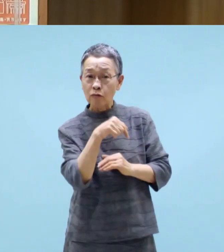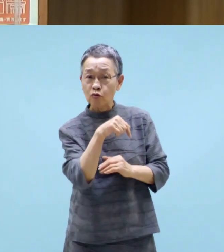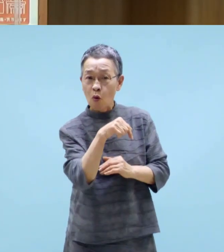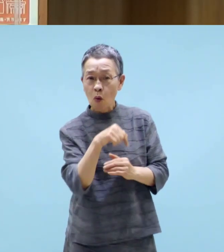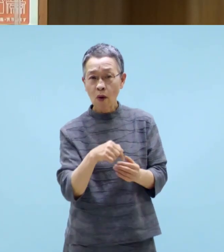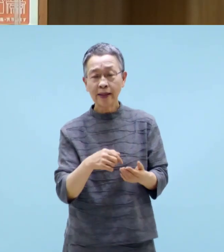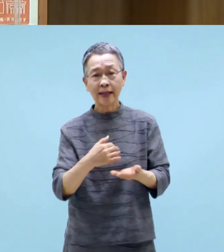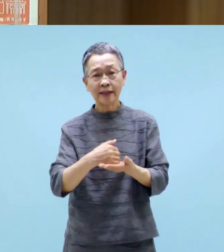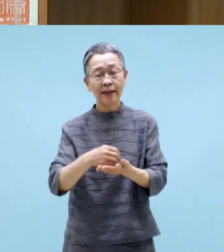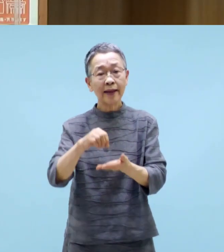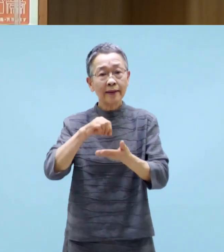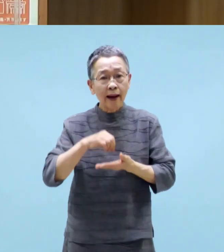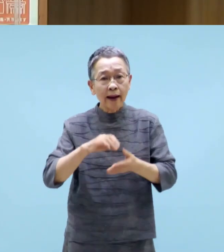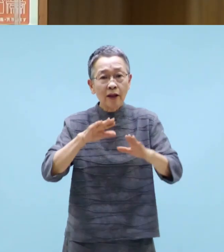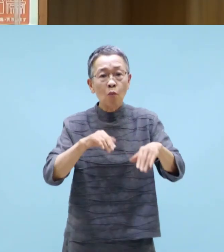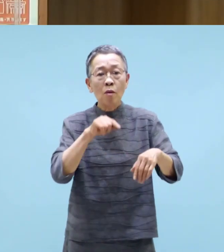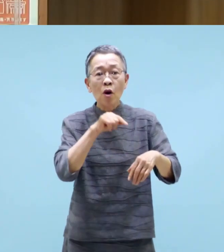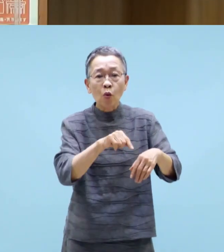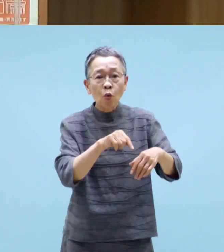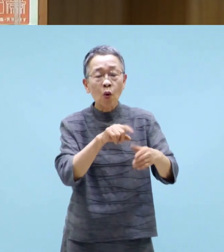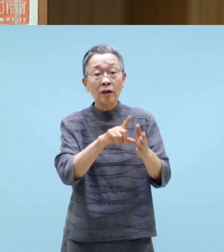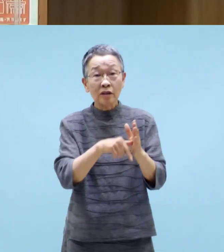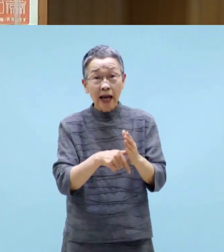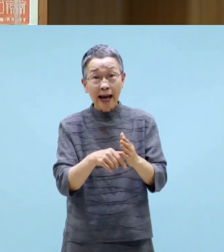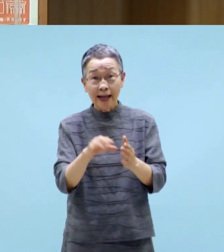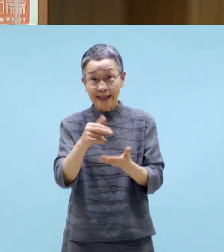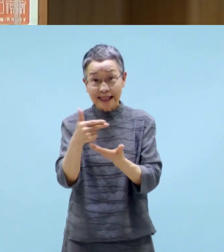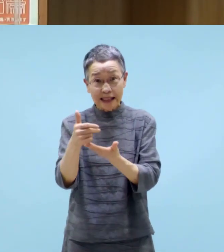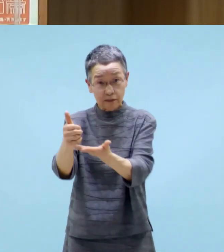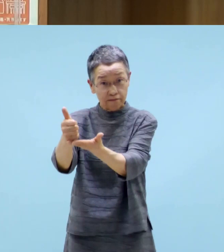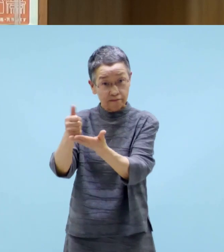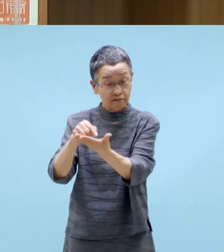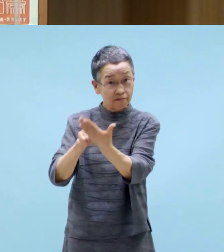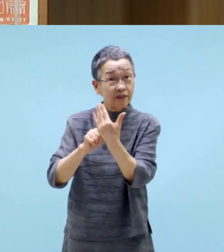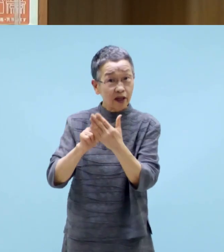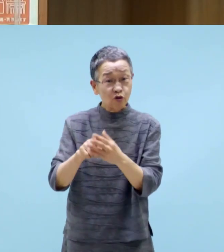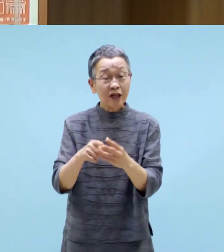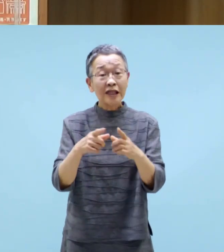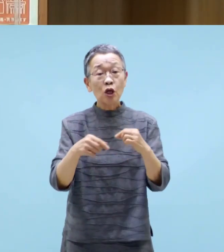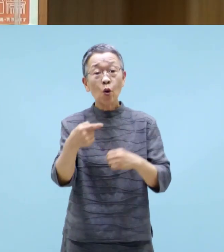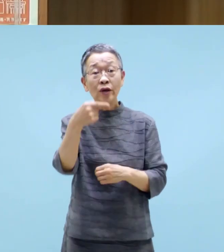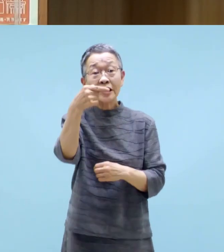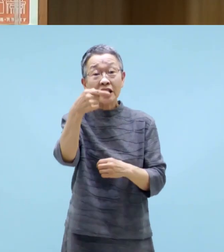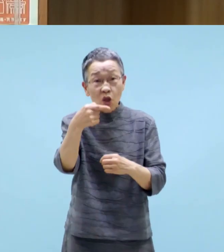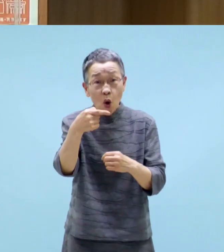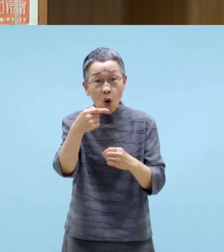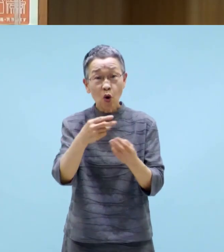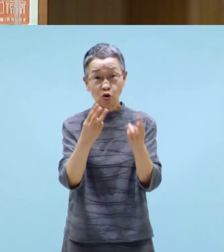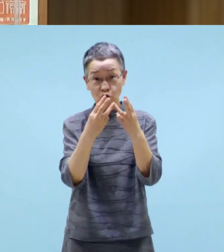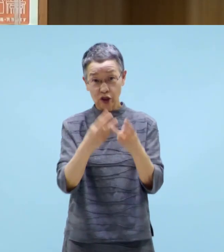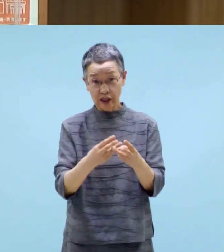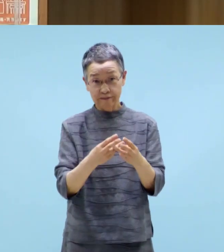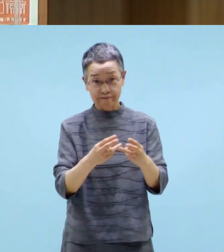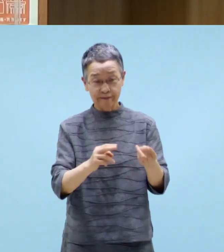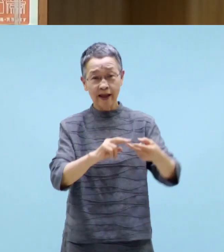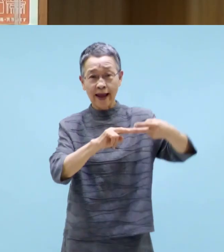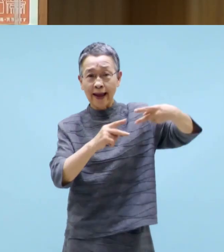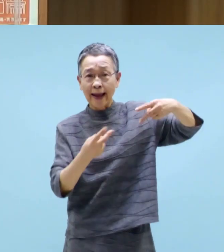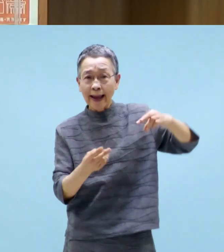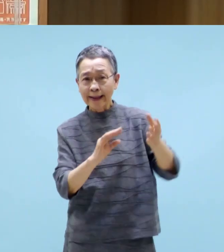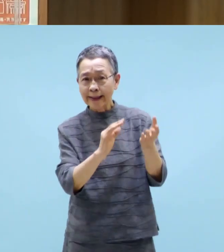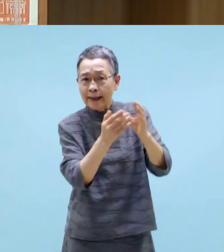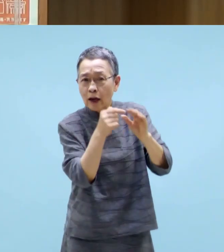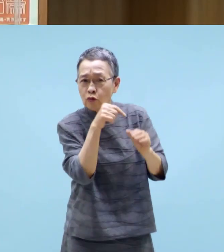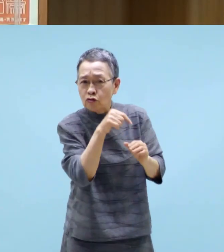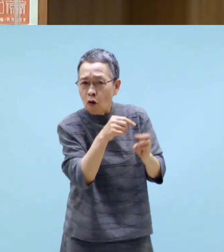します。今変異株の知事がお示しになっているこの日本一の数字は、変異株 PCR の数であります。一